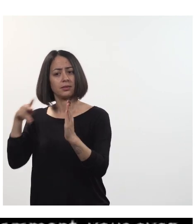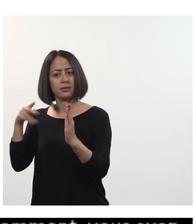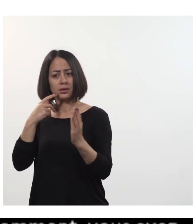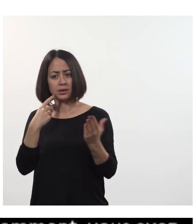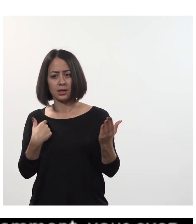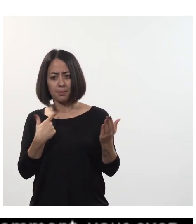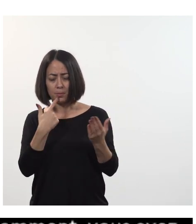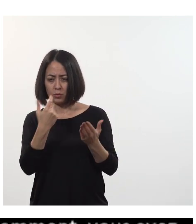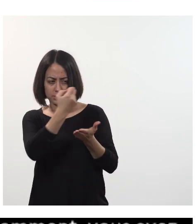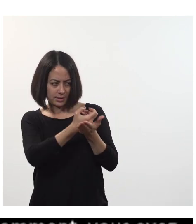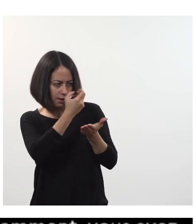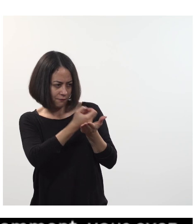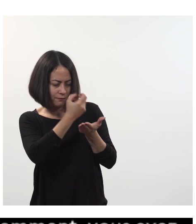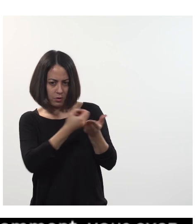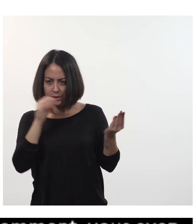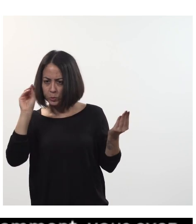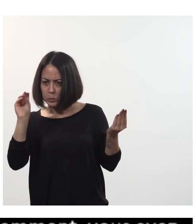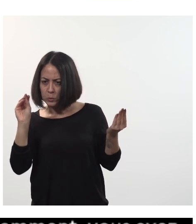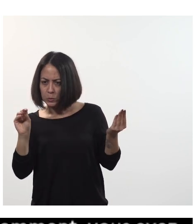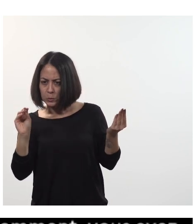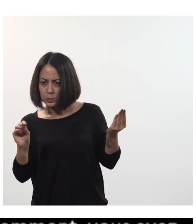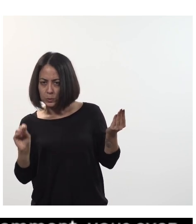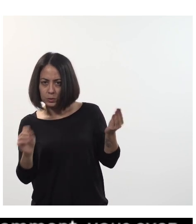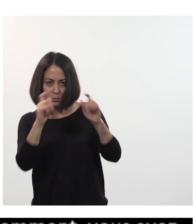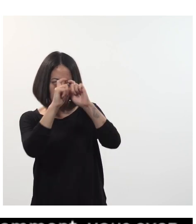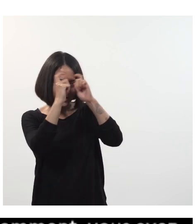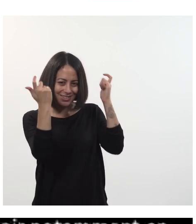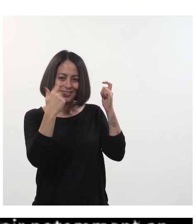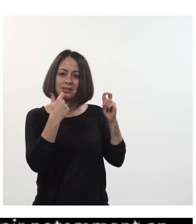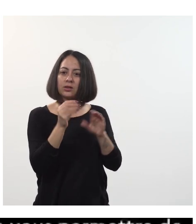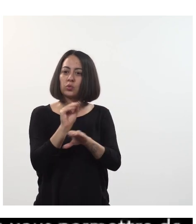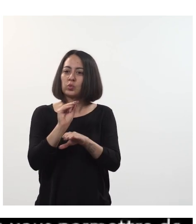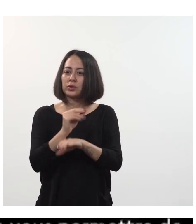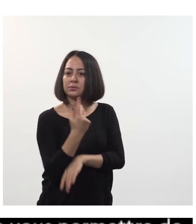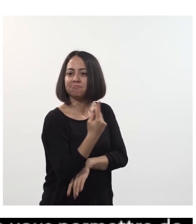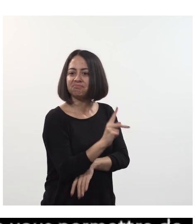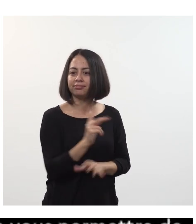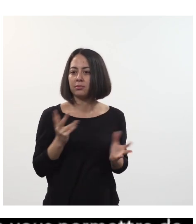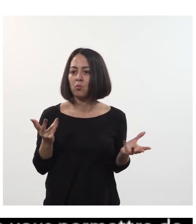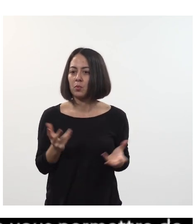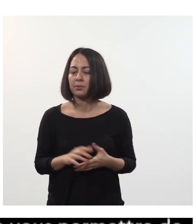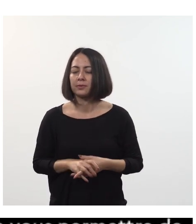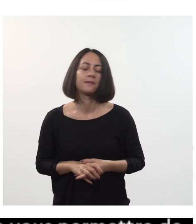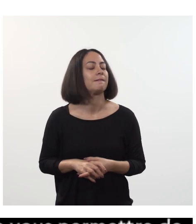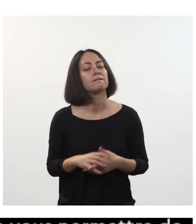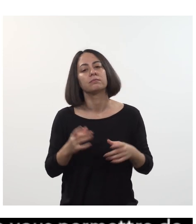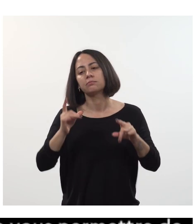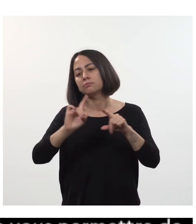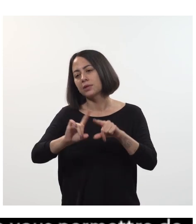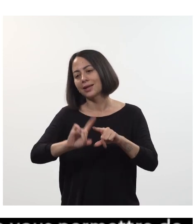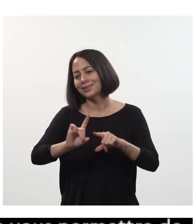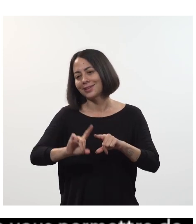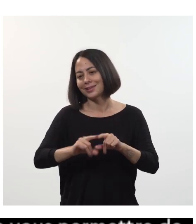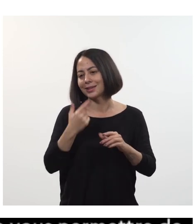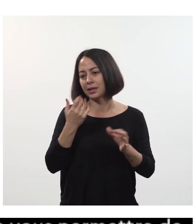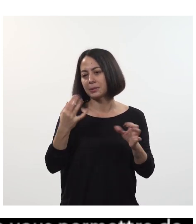bons éléments pour repérer les différents statuts nutritionnels. Je ne vais pas rentrer en détail comme ça a été fait préalablement,